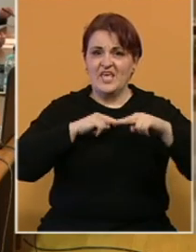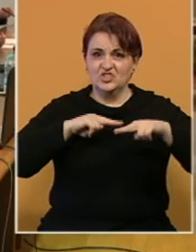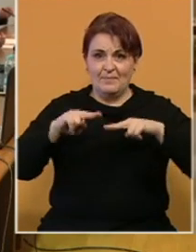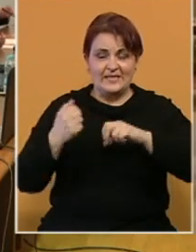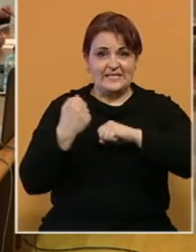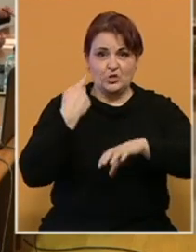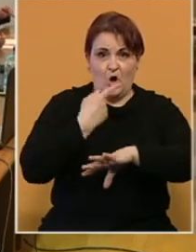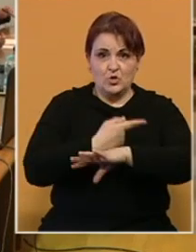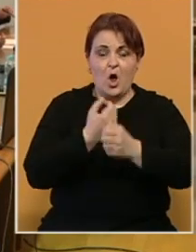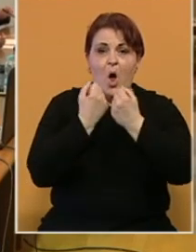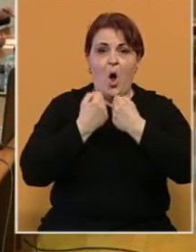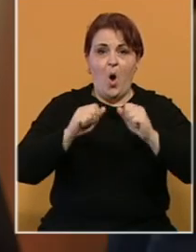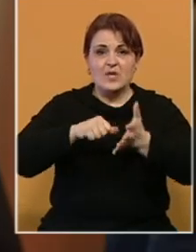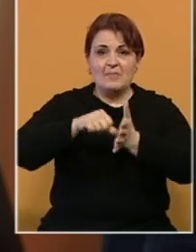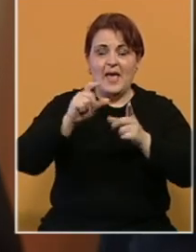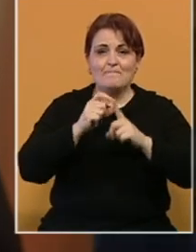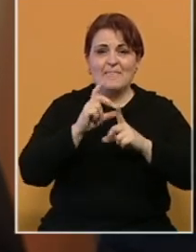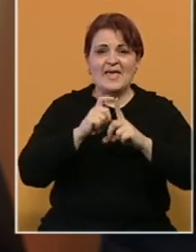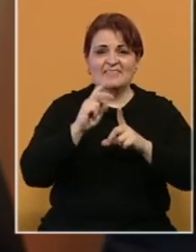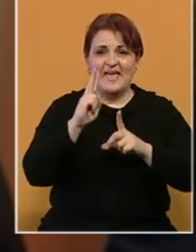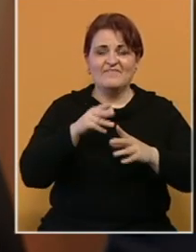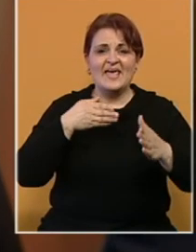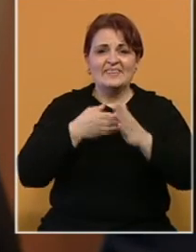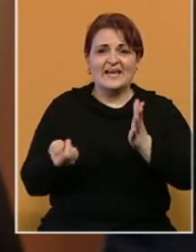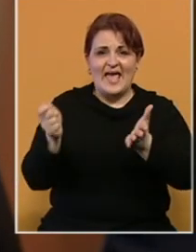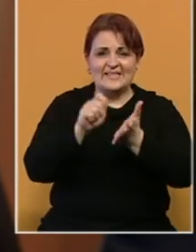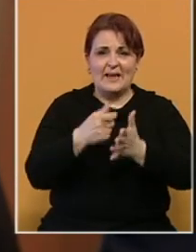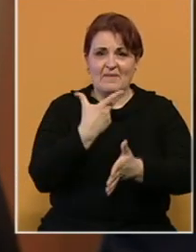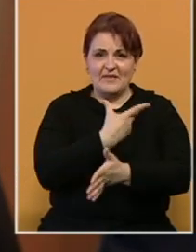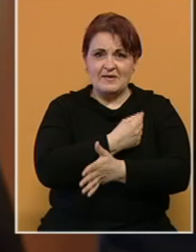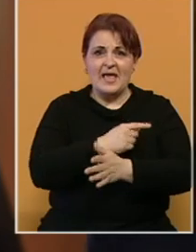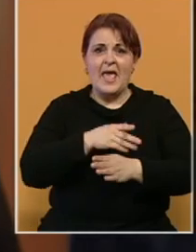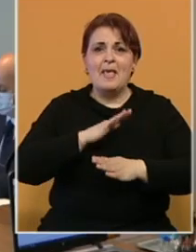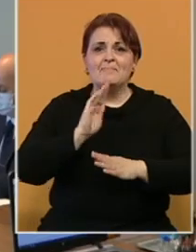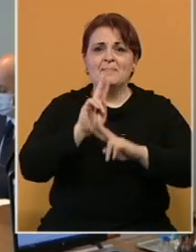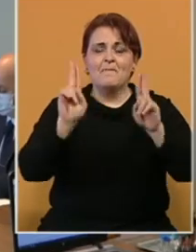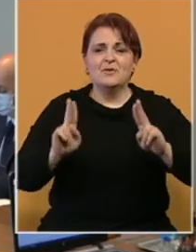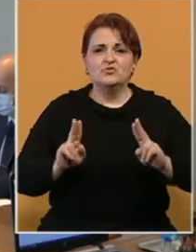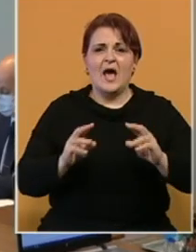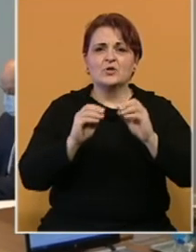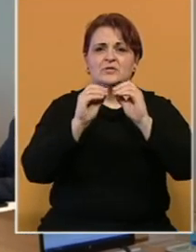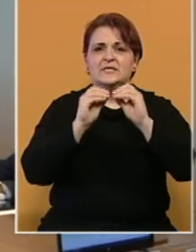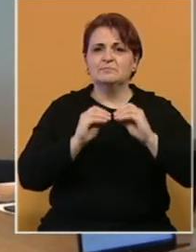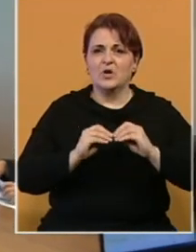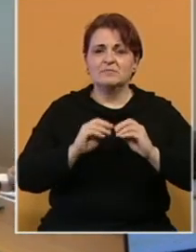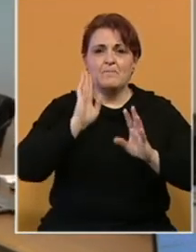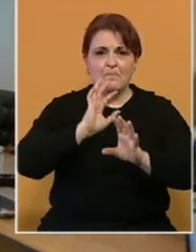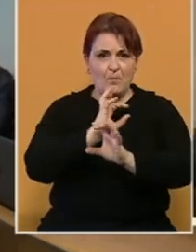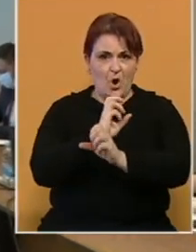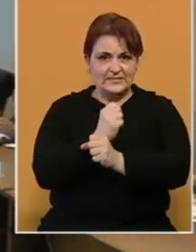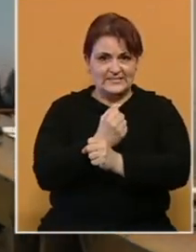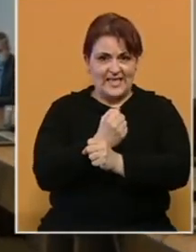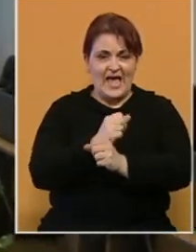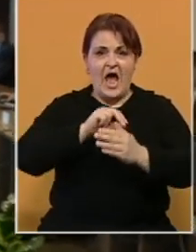donio je odluku o oslobađanju plaćanja PDV-a s direktne nabavke vakcina mimo međunarodnih sporazuma. Podsjećamo, Bosna i Hercegovina